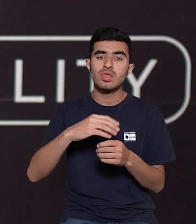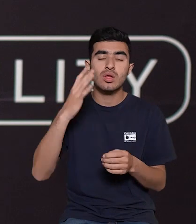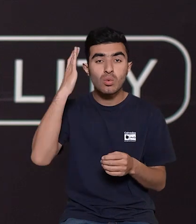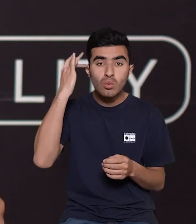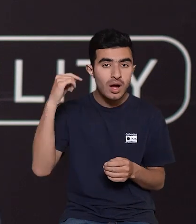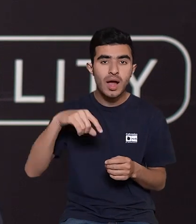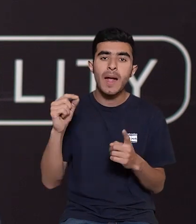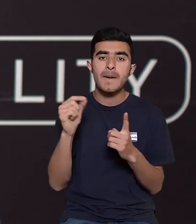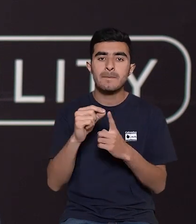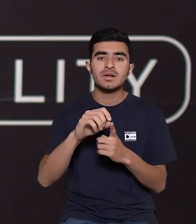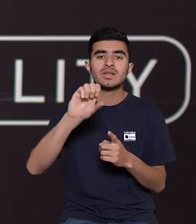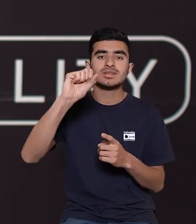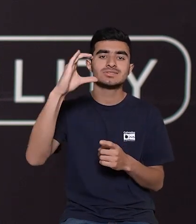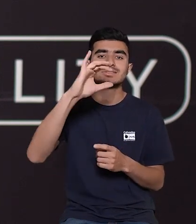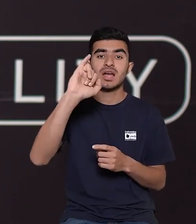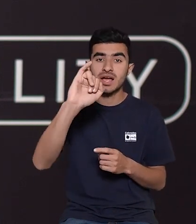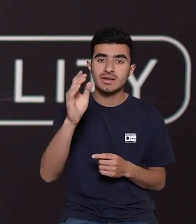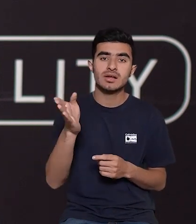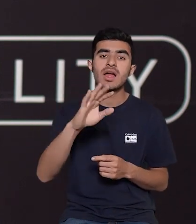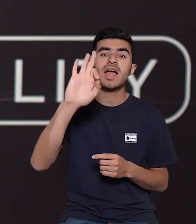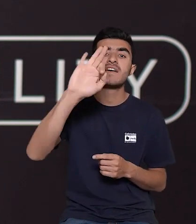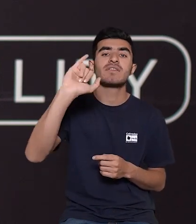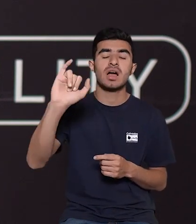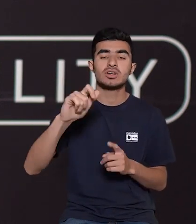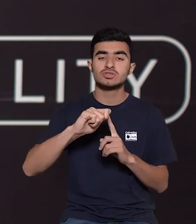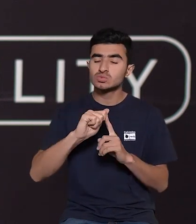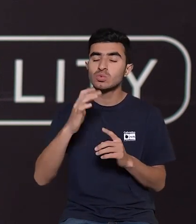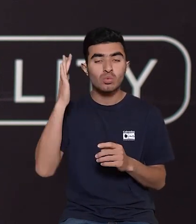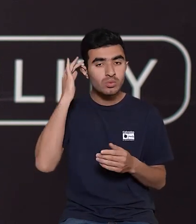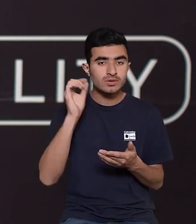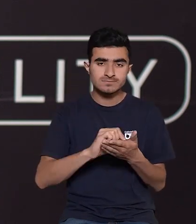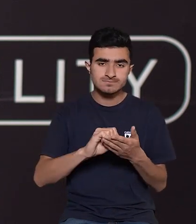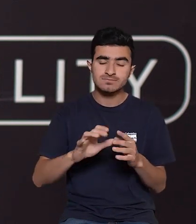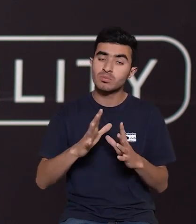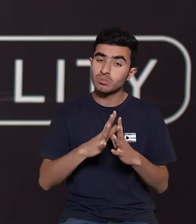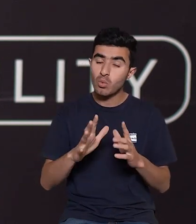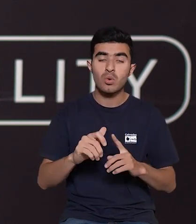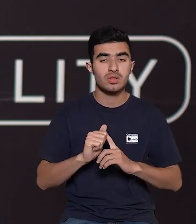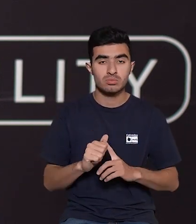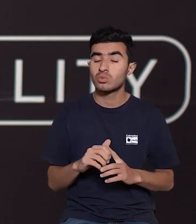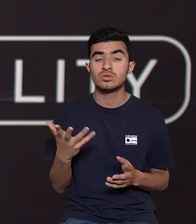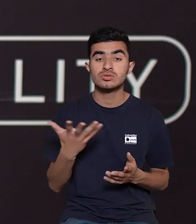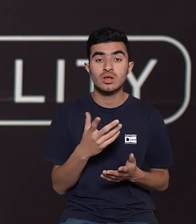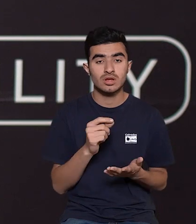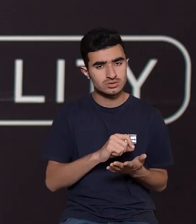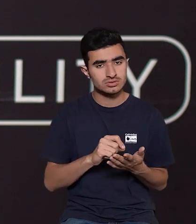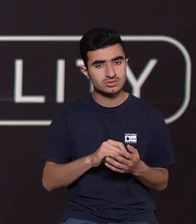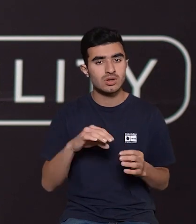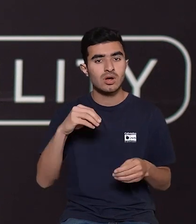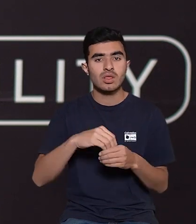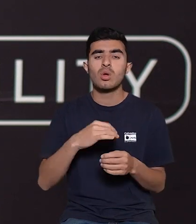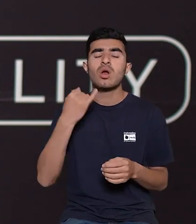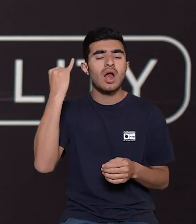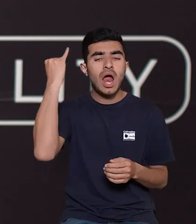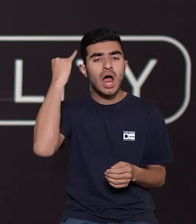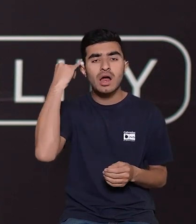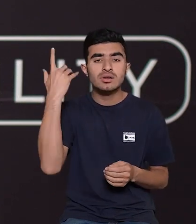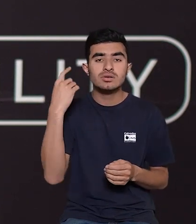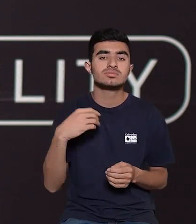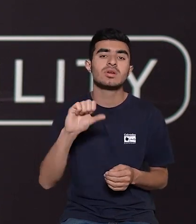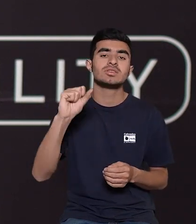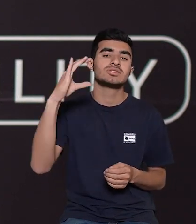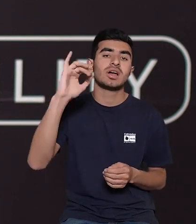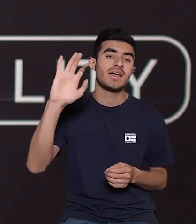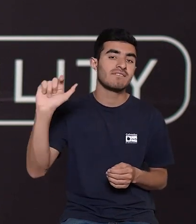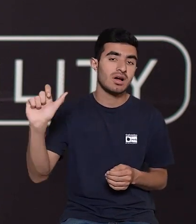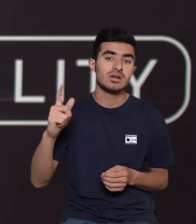article in which we discussed the importance and pertinence of science fiction to Pakistan and countries like Pakistan, the global south. कि ये इतनी important क्यों